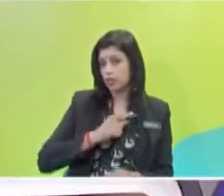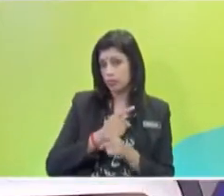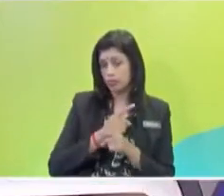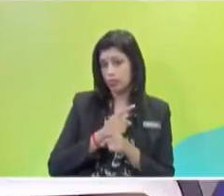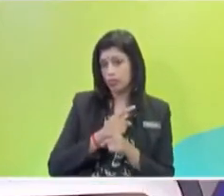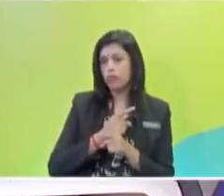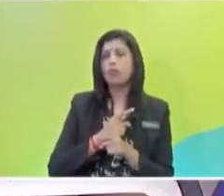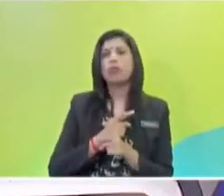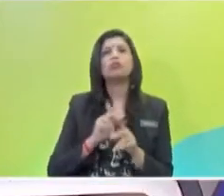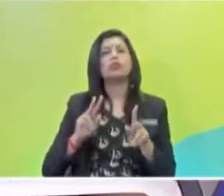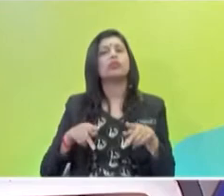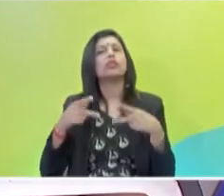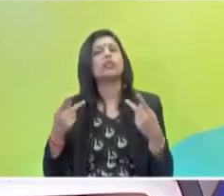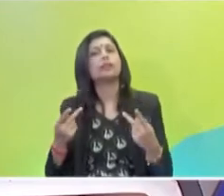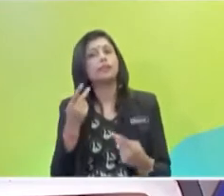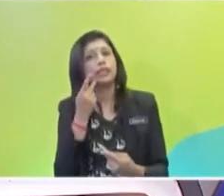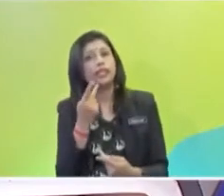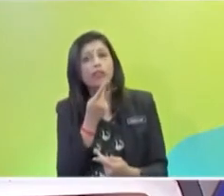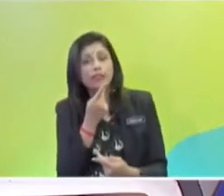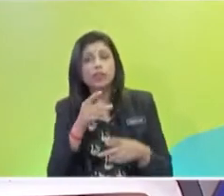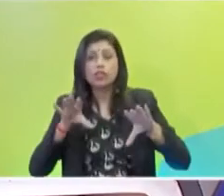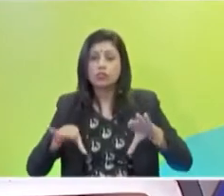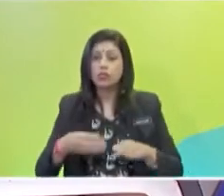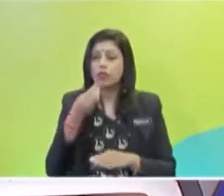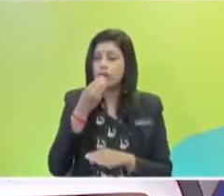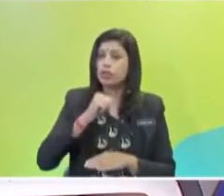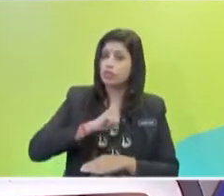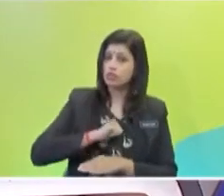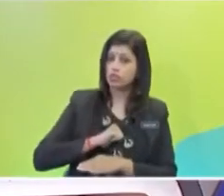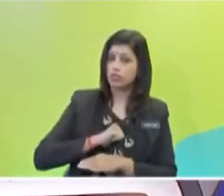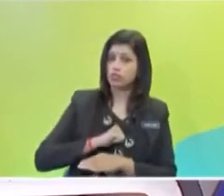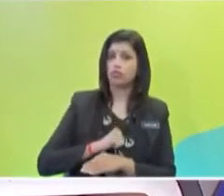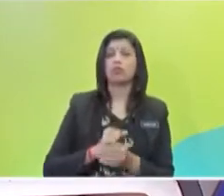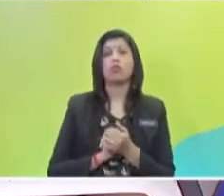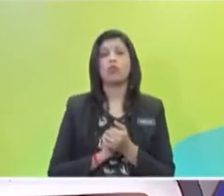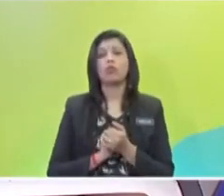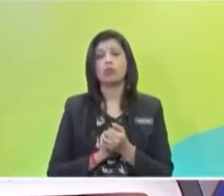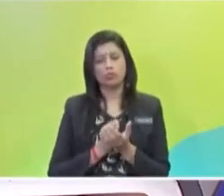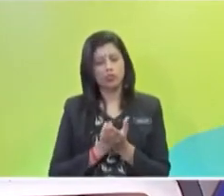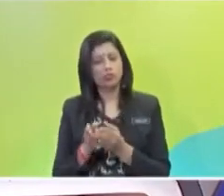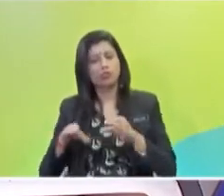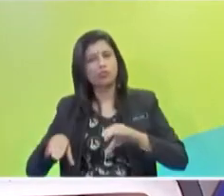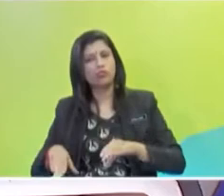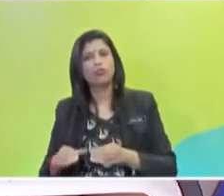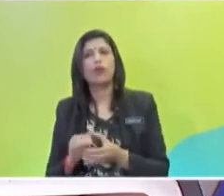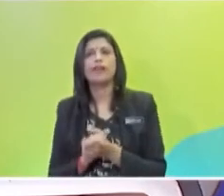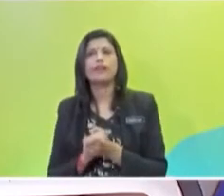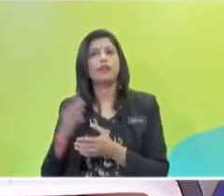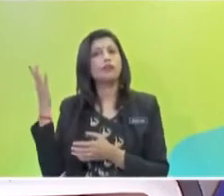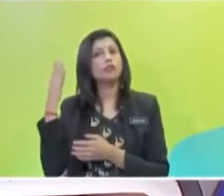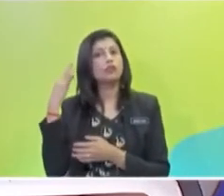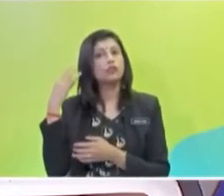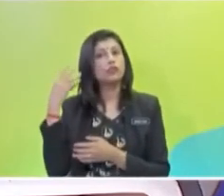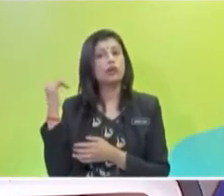Cikgu Alfian. Sebab kita akan buat semua makanan segar-segar. Yelah cikgu, ada